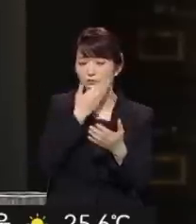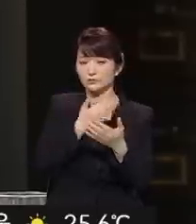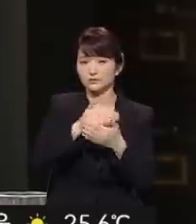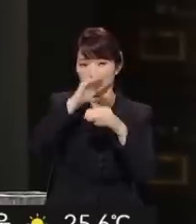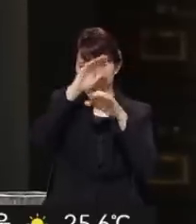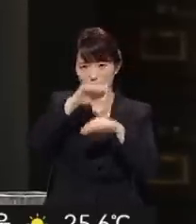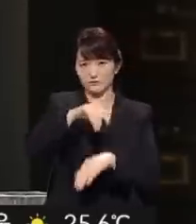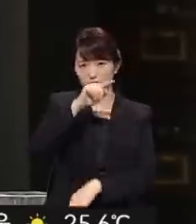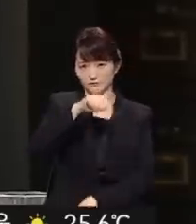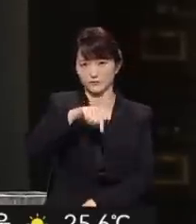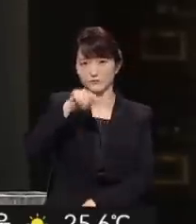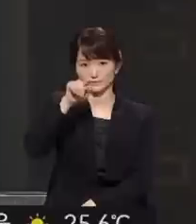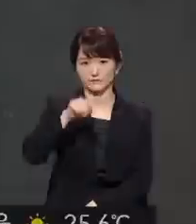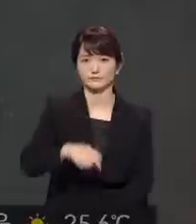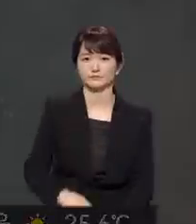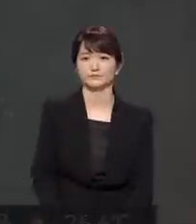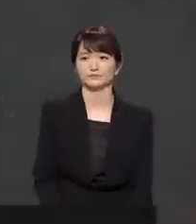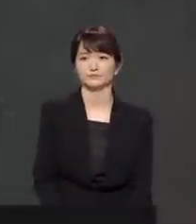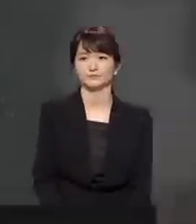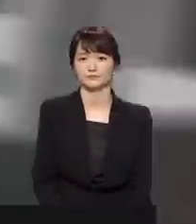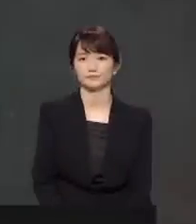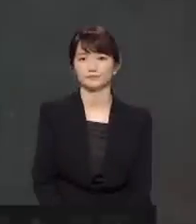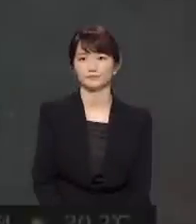체크포인트 짚어보죠.